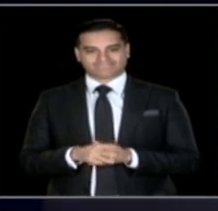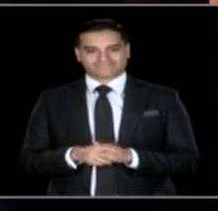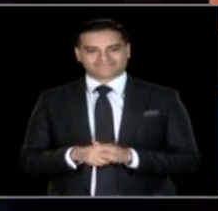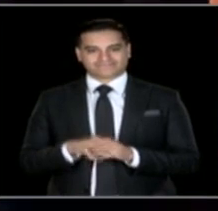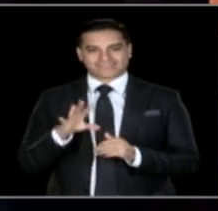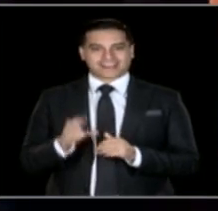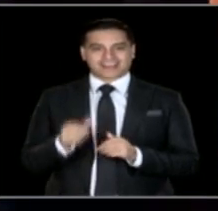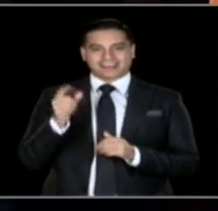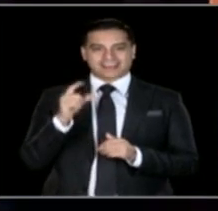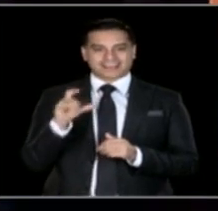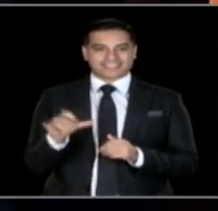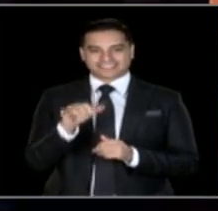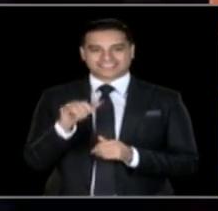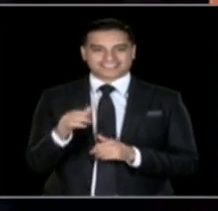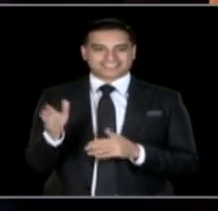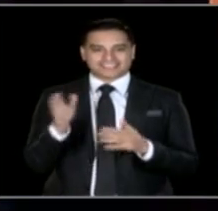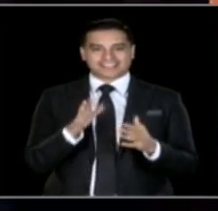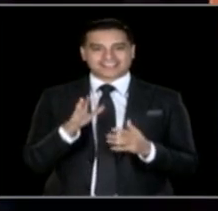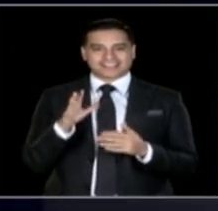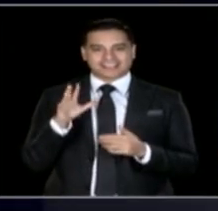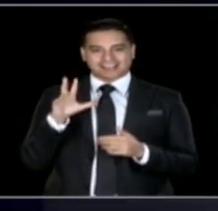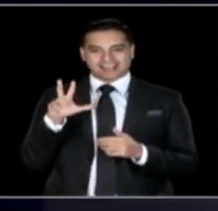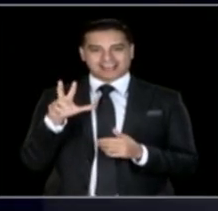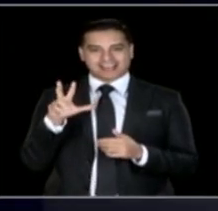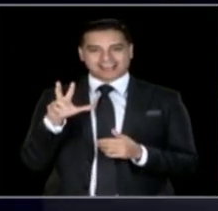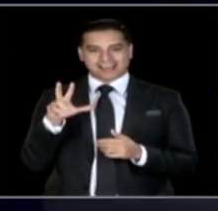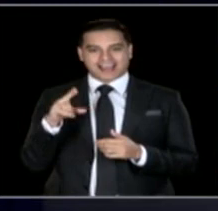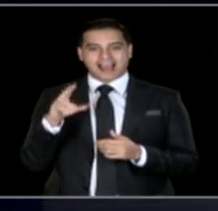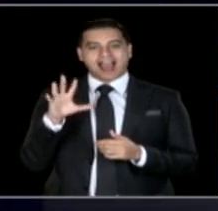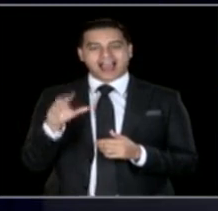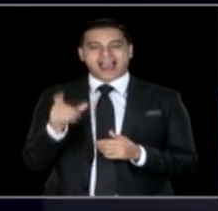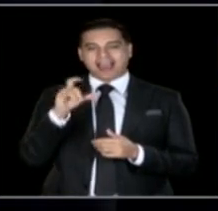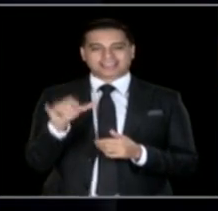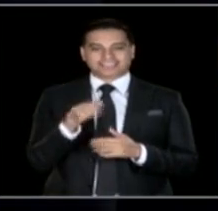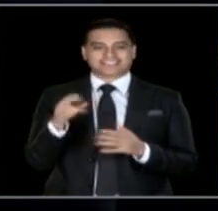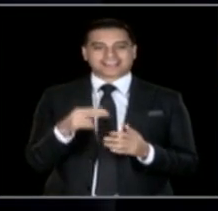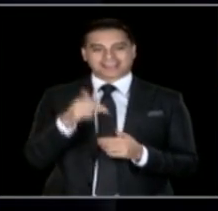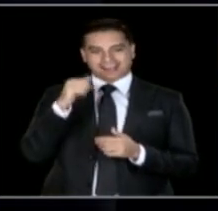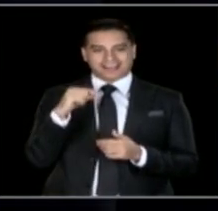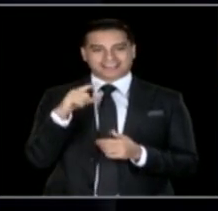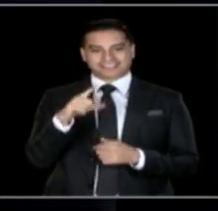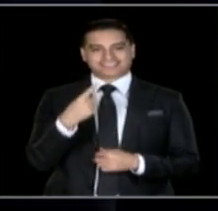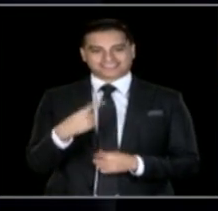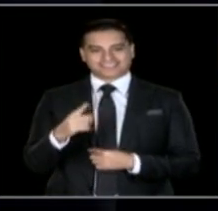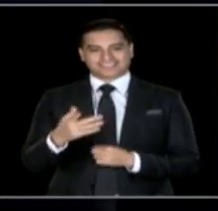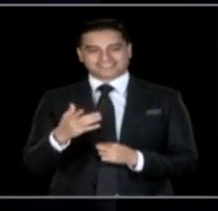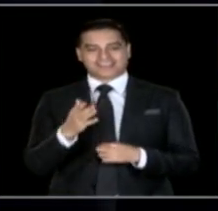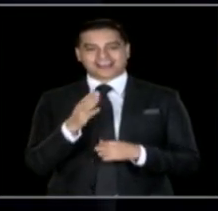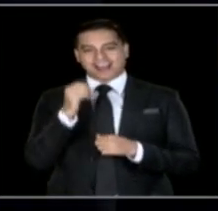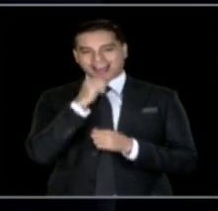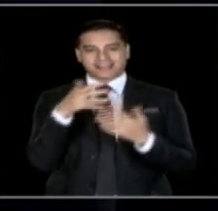اسمه هاني. عادل. هاني ايه؟ هاني العدل. هاني عادل. ايوه عادل صح، الحمد لله. بيغني فرقه